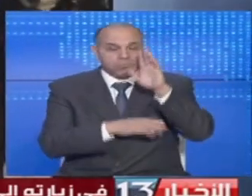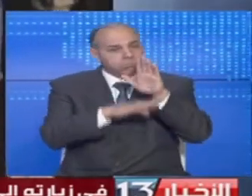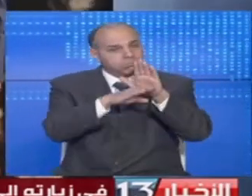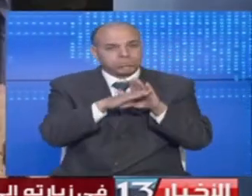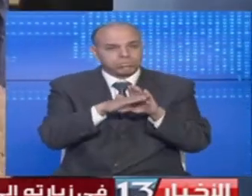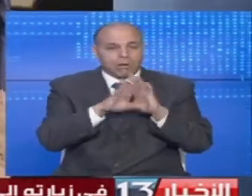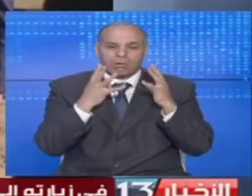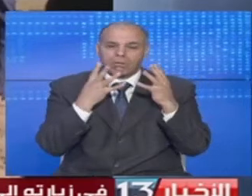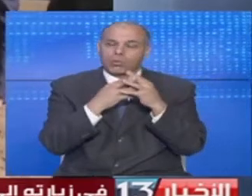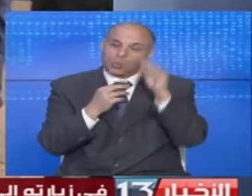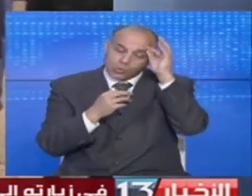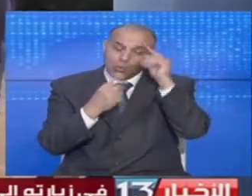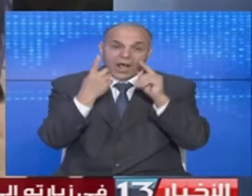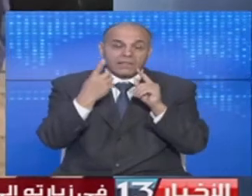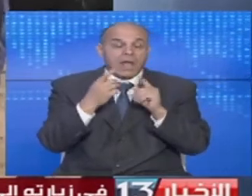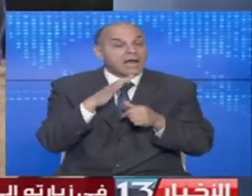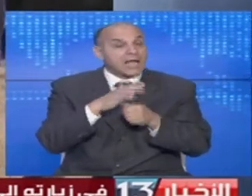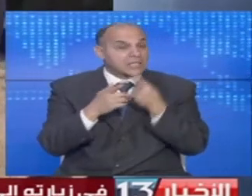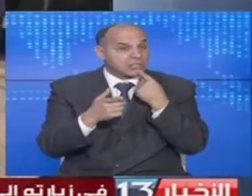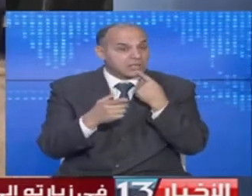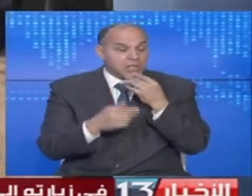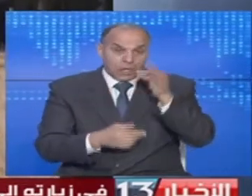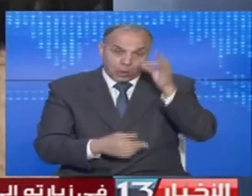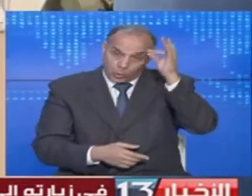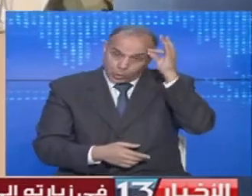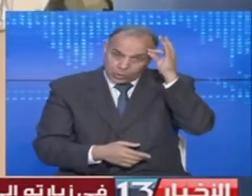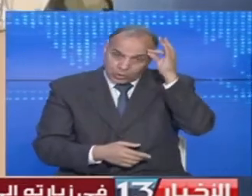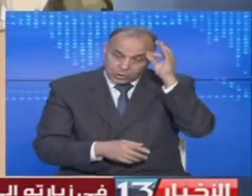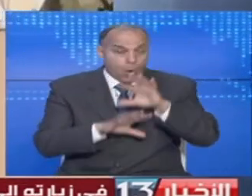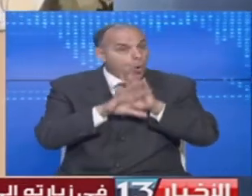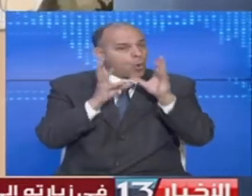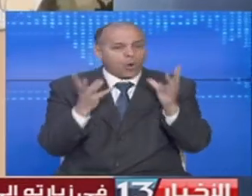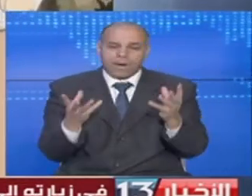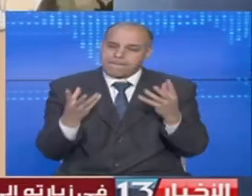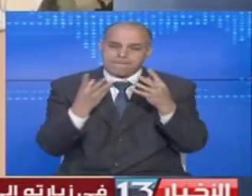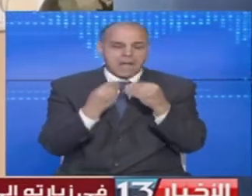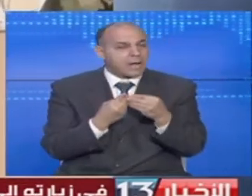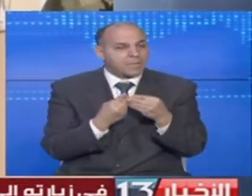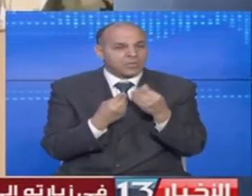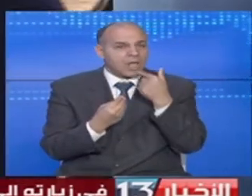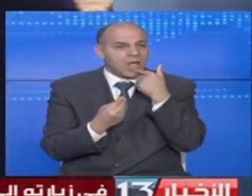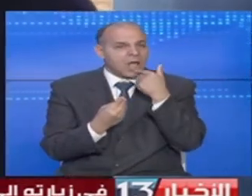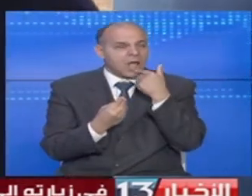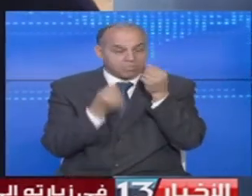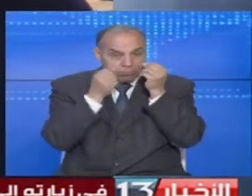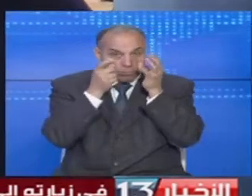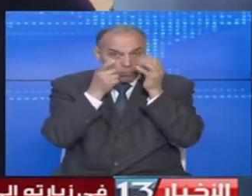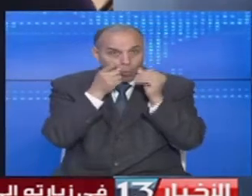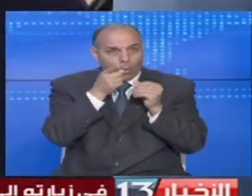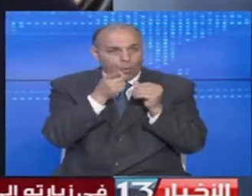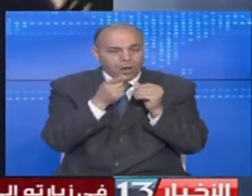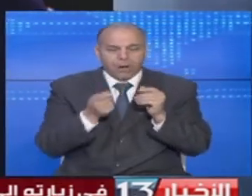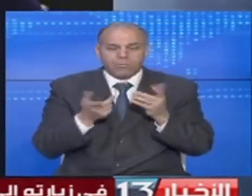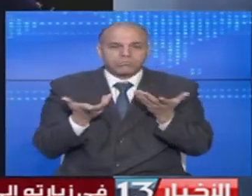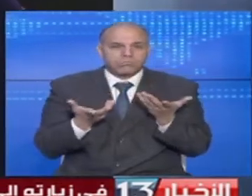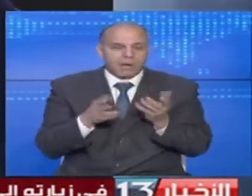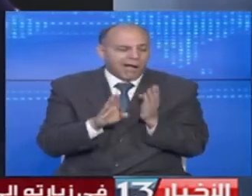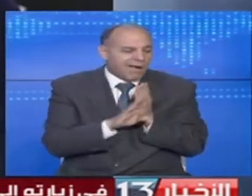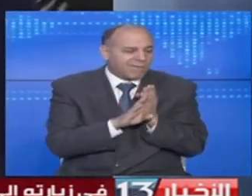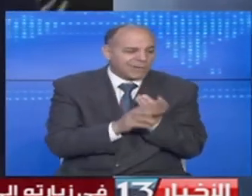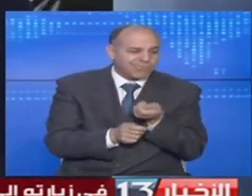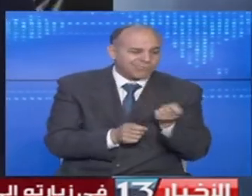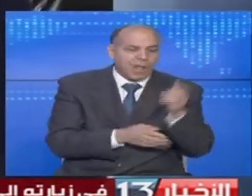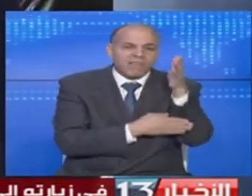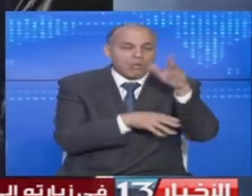والضامن لوحدتها، مبينا أن تونس تتسع للجميع ولا بد من الانتباه إلى كل المحاولات الخفية